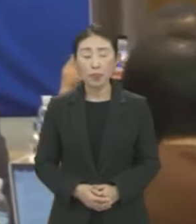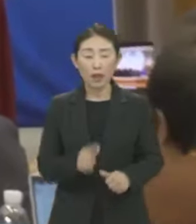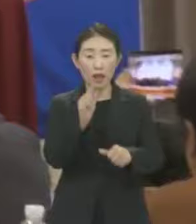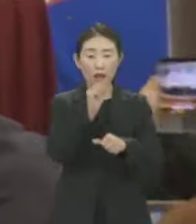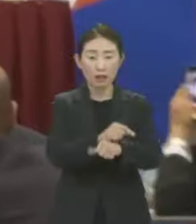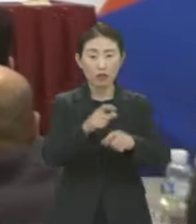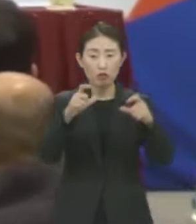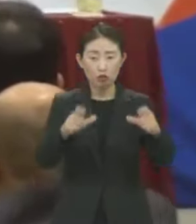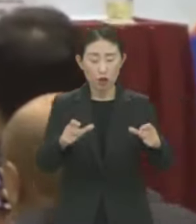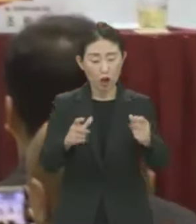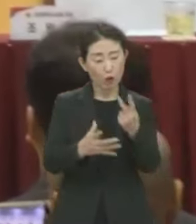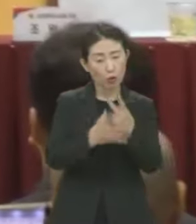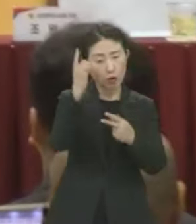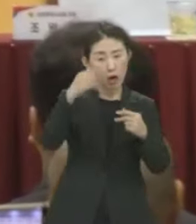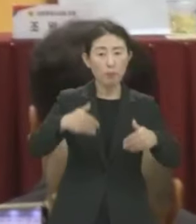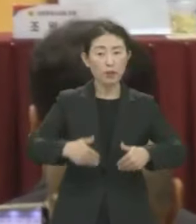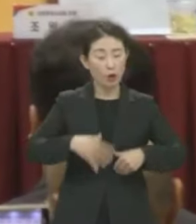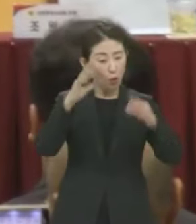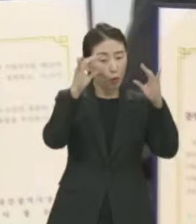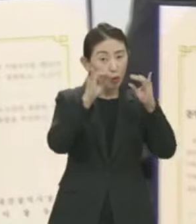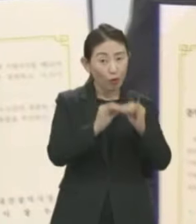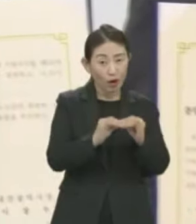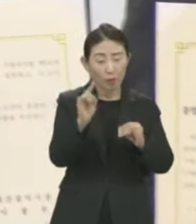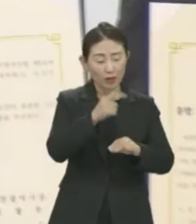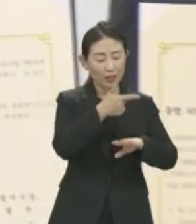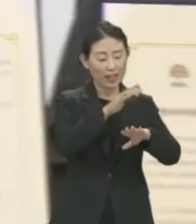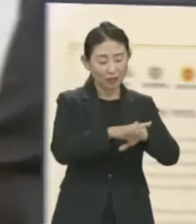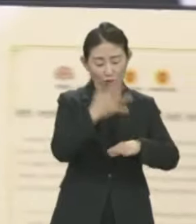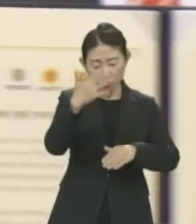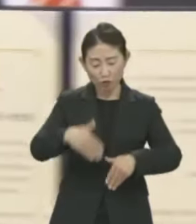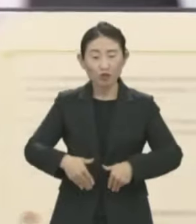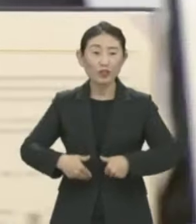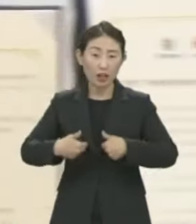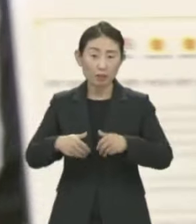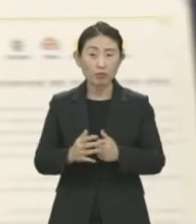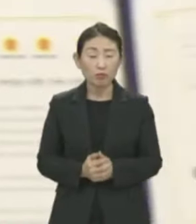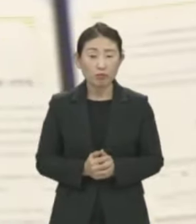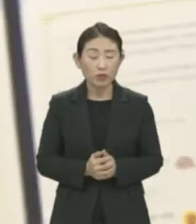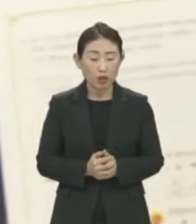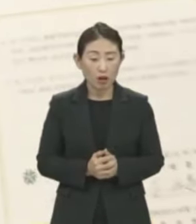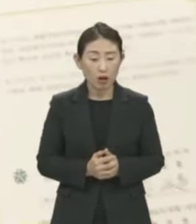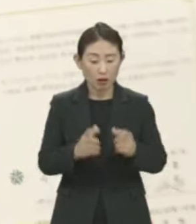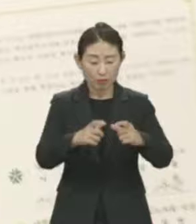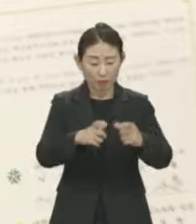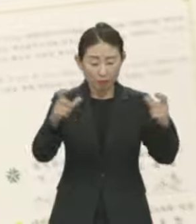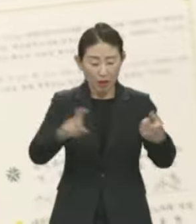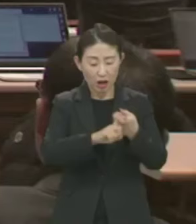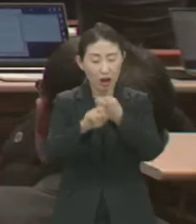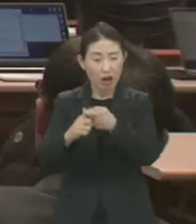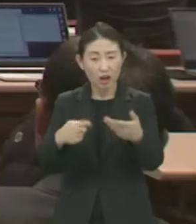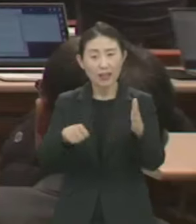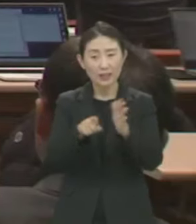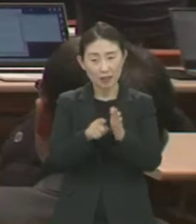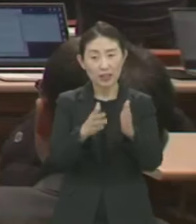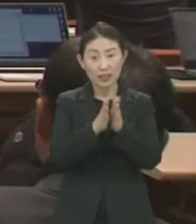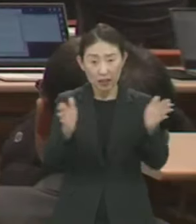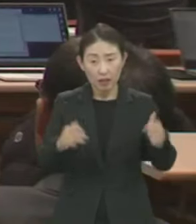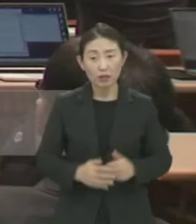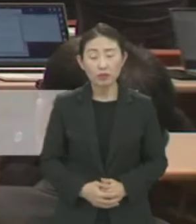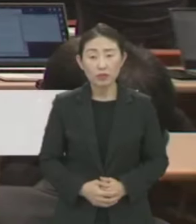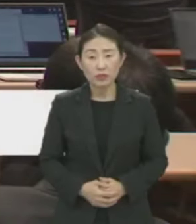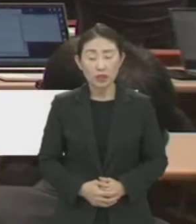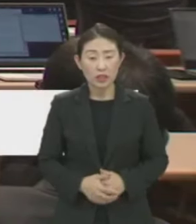행정구역 통합 추진 필요성에 공감대를 형성한 대전시와 충남도가 통합을 위한 첫 발을 뗐습니다. 양 시도는